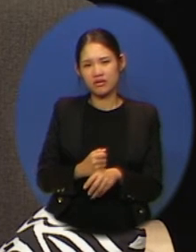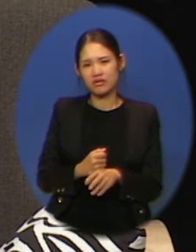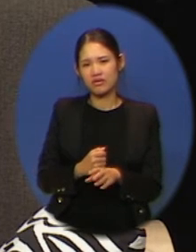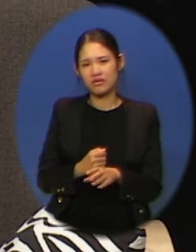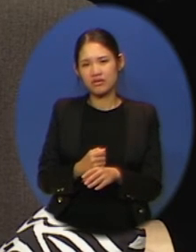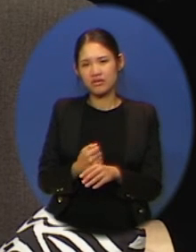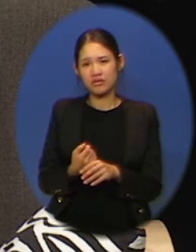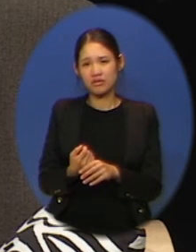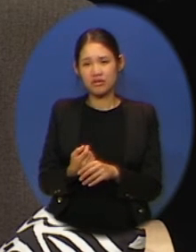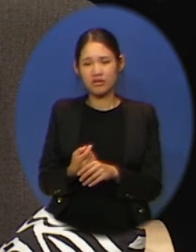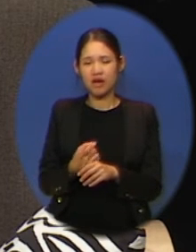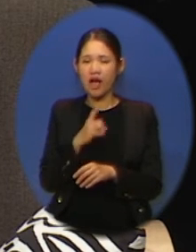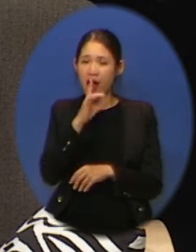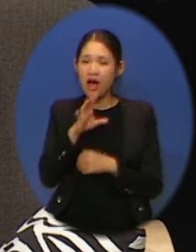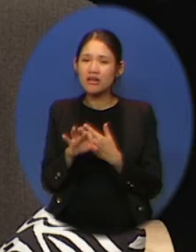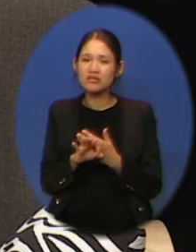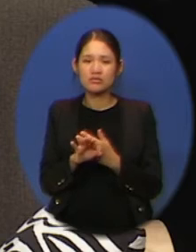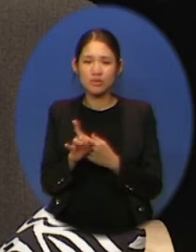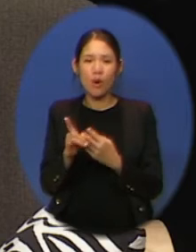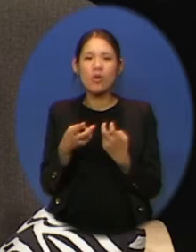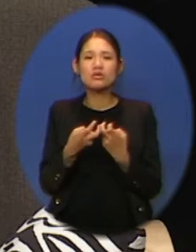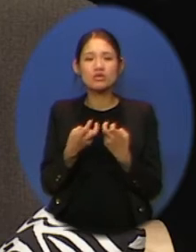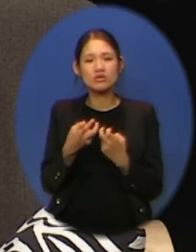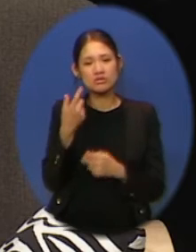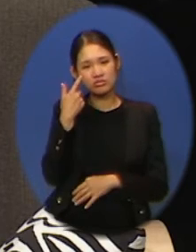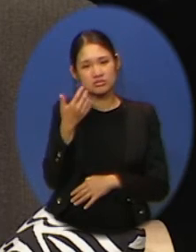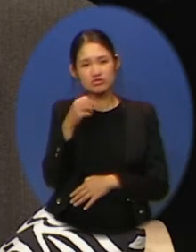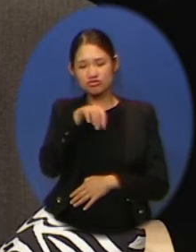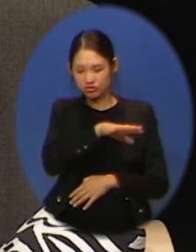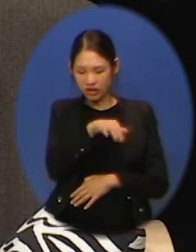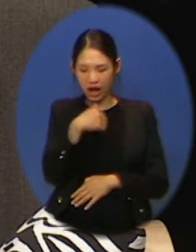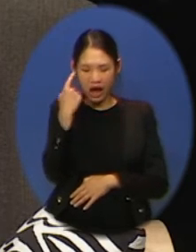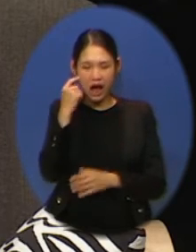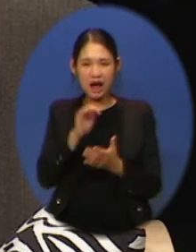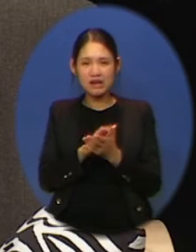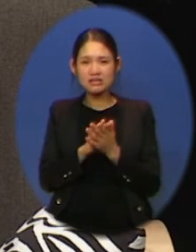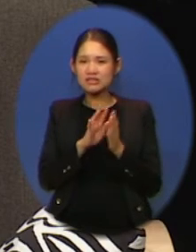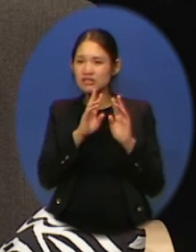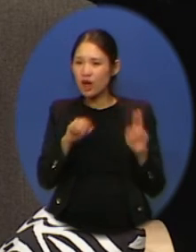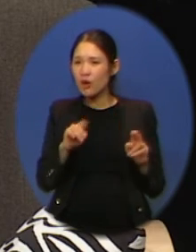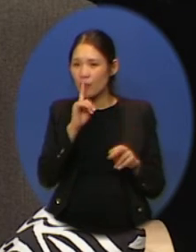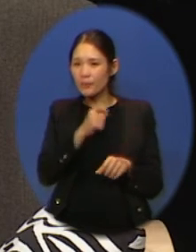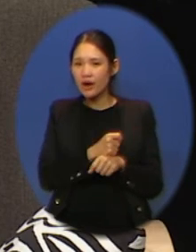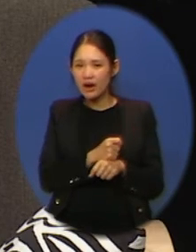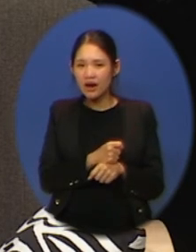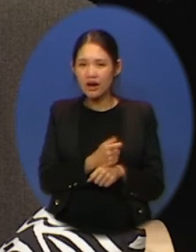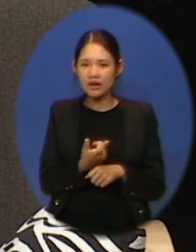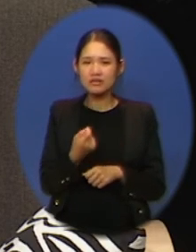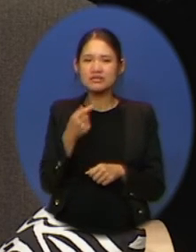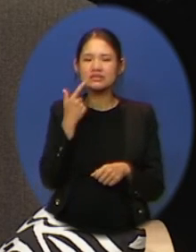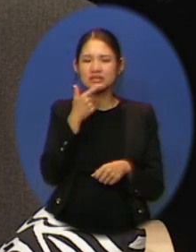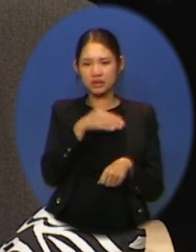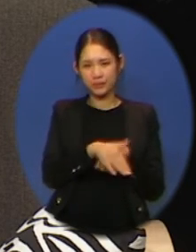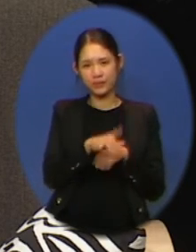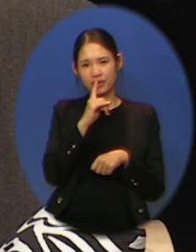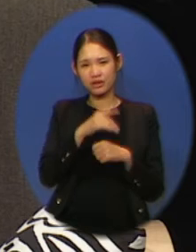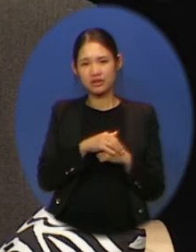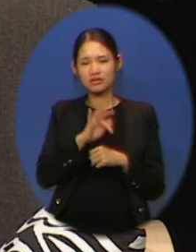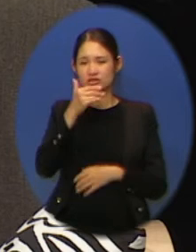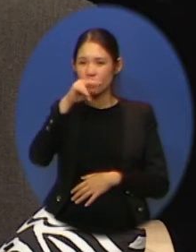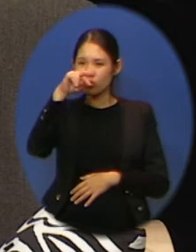그냥 그럼 안 내면 어떻게 되는 거냐? 네. 우리나라 철수하라는 거냐? 이런 얘기 이런 식으로 얘기를 했죠. 네. 철수라는 것